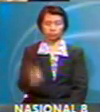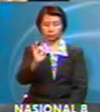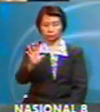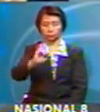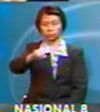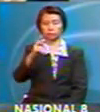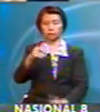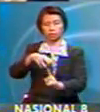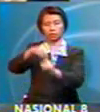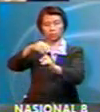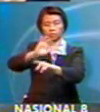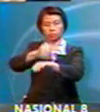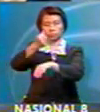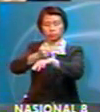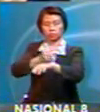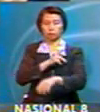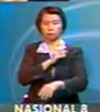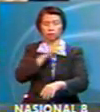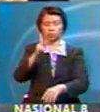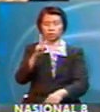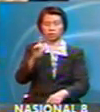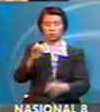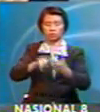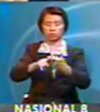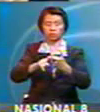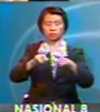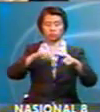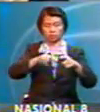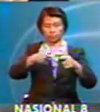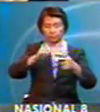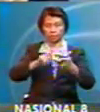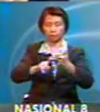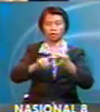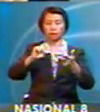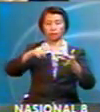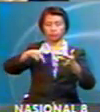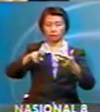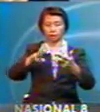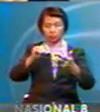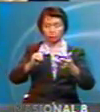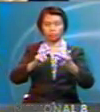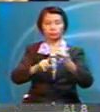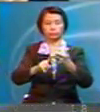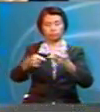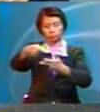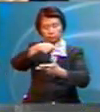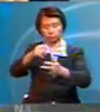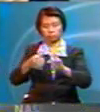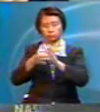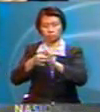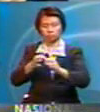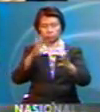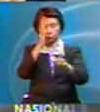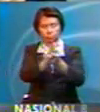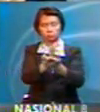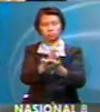Satu jawatankuasa khas telah dibentuk antara Kementerian Dalam Negeri, Jabatan Perdana Menteri dan Suruhanjaya Pencegahan Rasuah Malaysia SPRM bagi memeteras